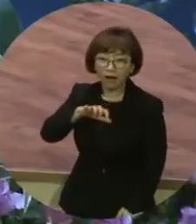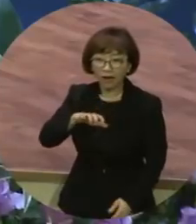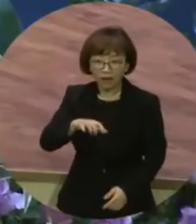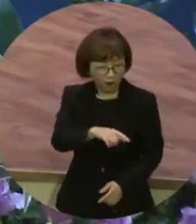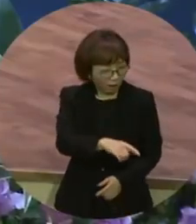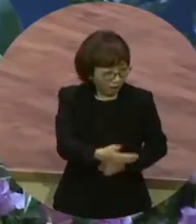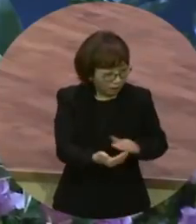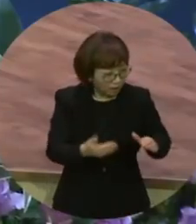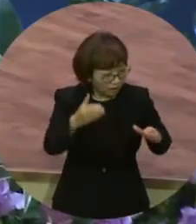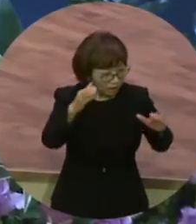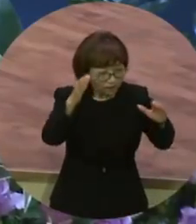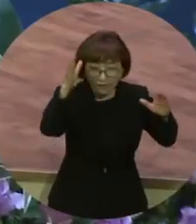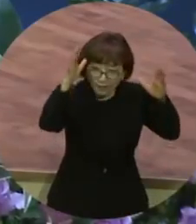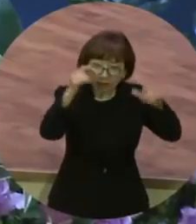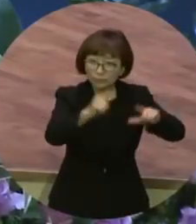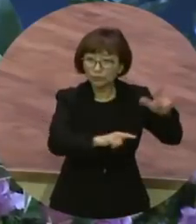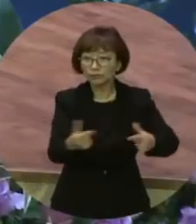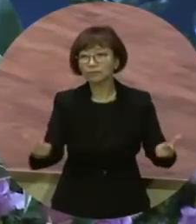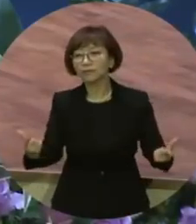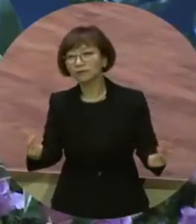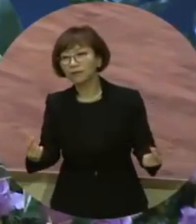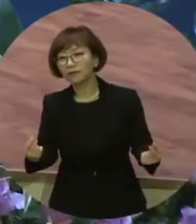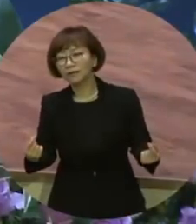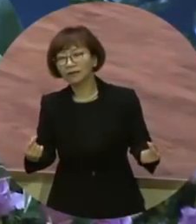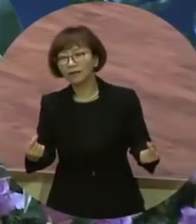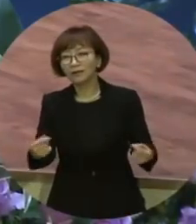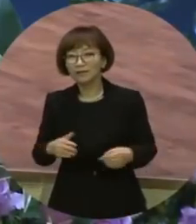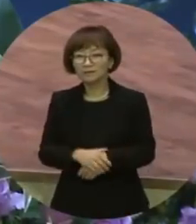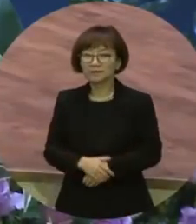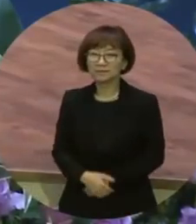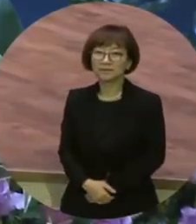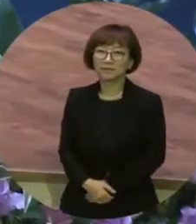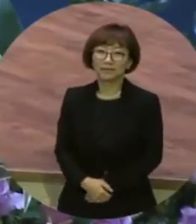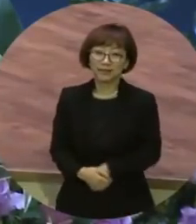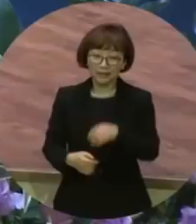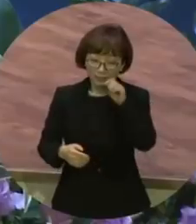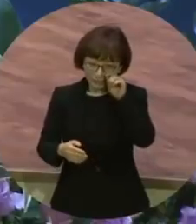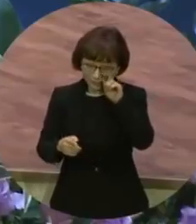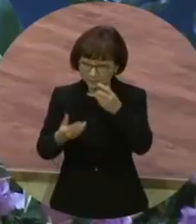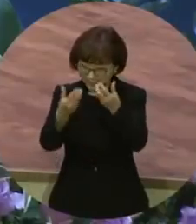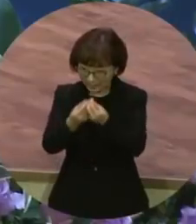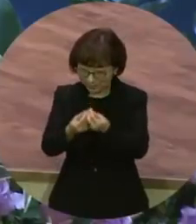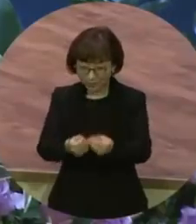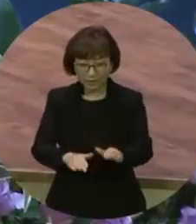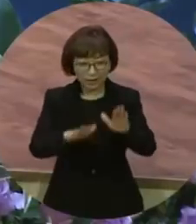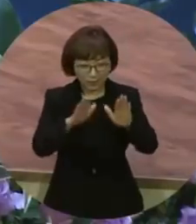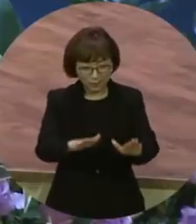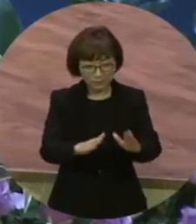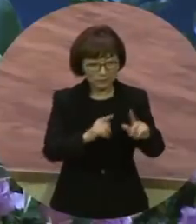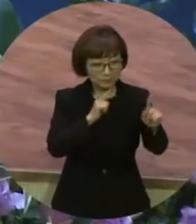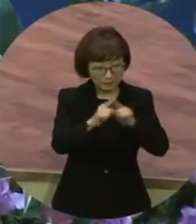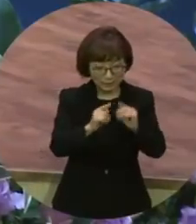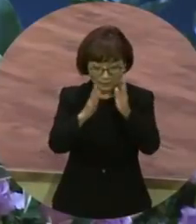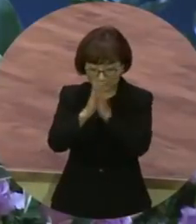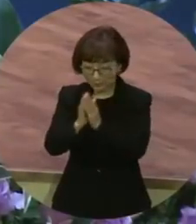여러분 우리가 이해할 수 없는 문제들이 생깁니다. 사모늘을 하는데 계속 그런 문제가